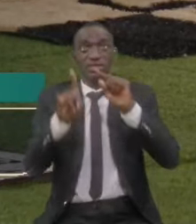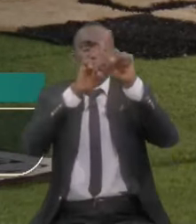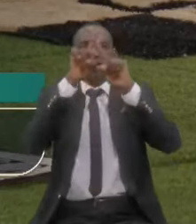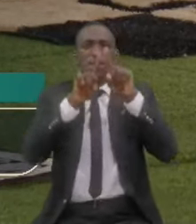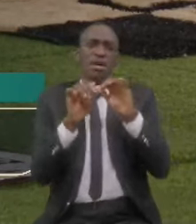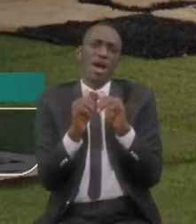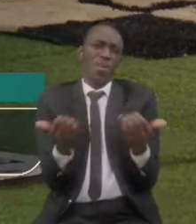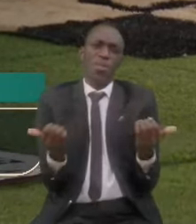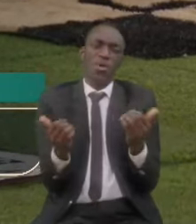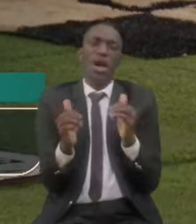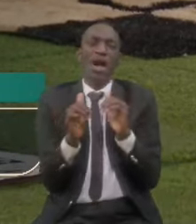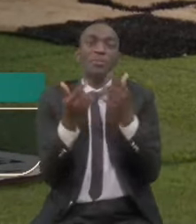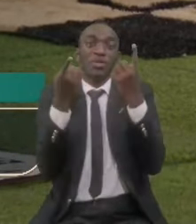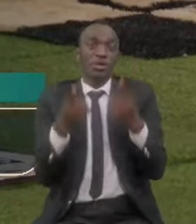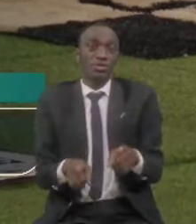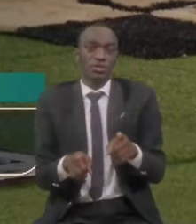fait? Voyons ce Timothée